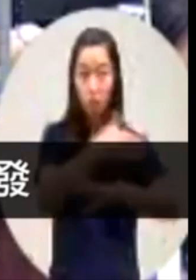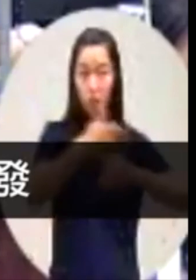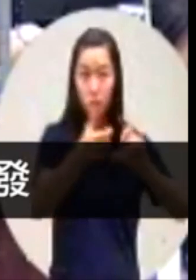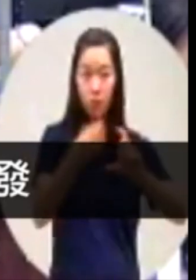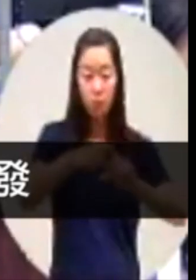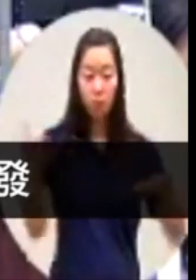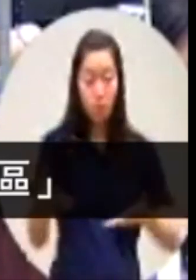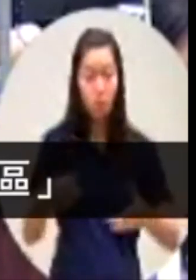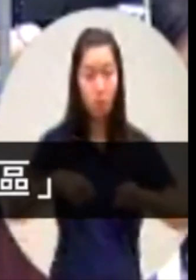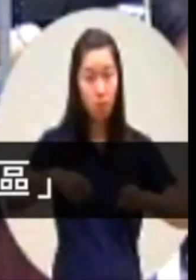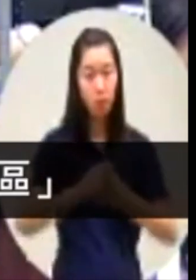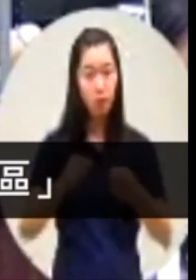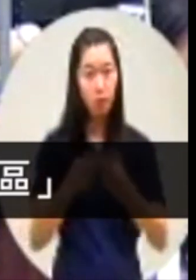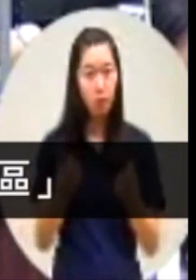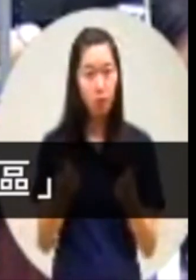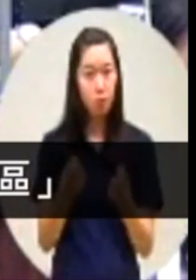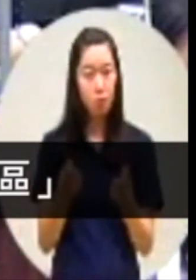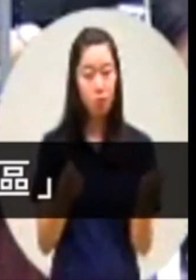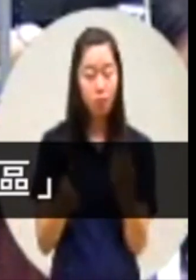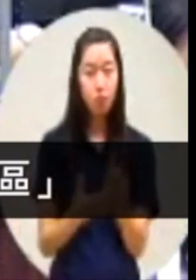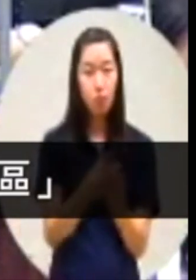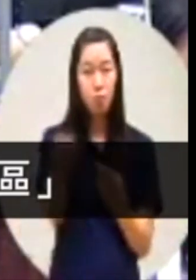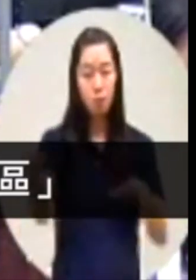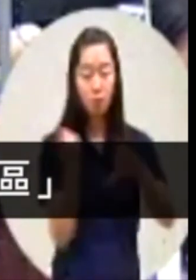的开发应该并入整